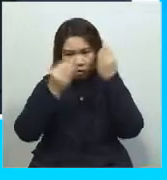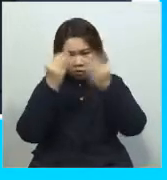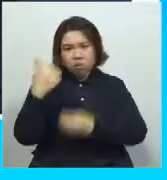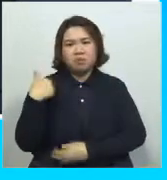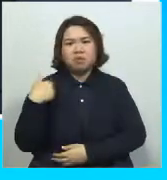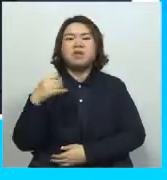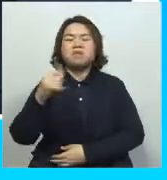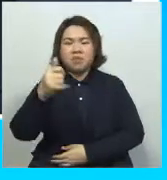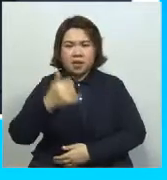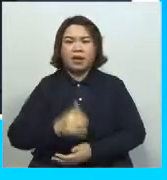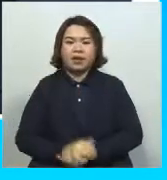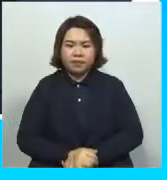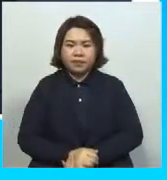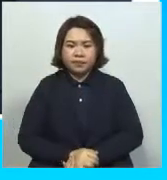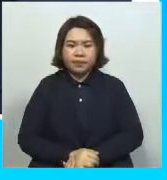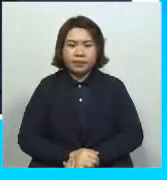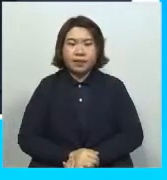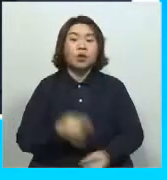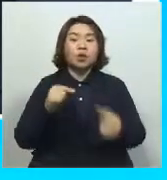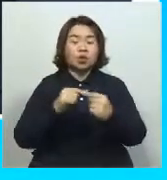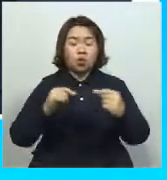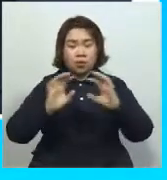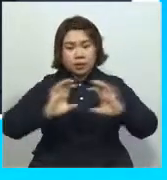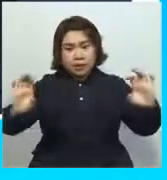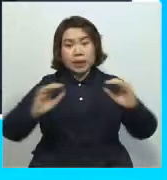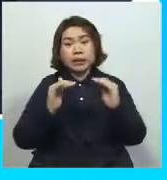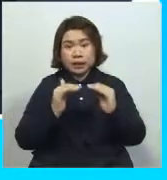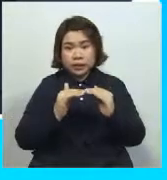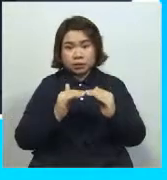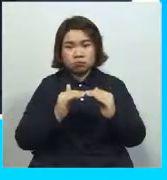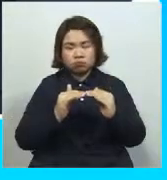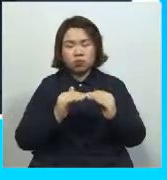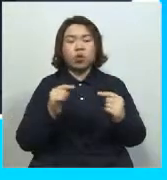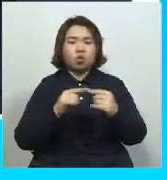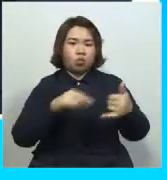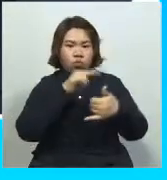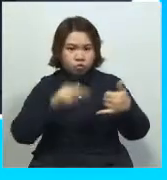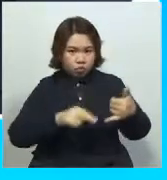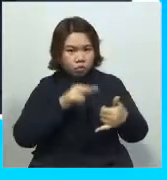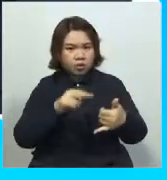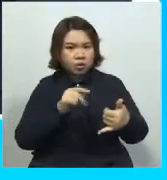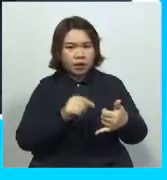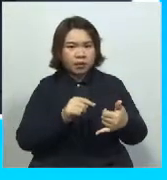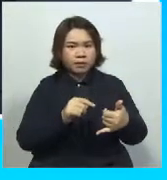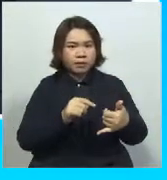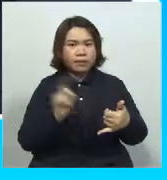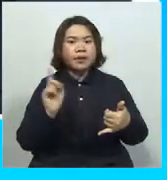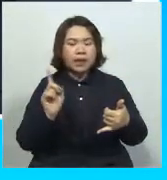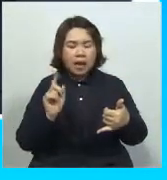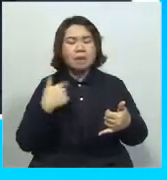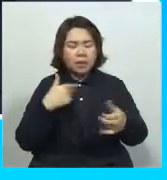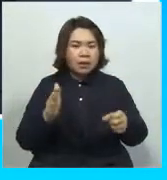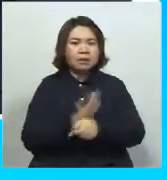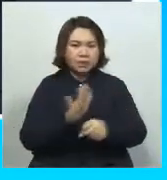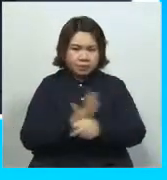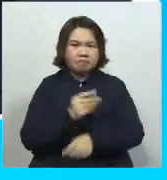ธิ์ของข้าราชการของเราเองเป็นข้าราชการแล้วเนี่ยสิทธิ์เรื่องการรักษาพยาบาลเนี่ยให้เต็มที่กันอยู่